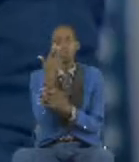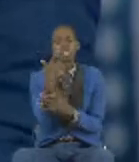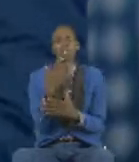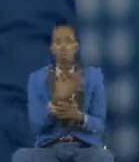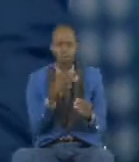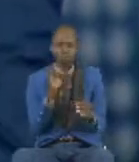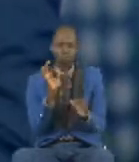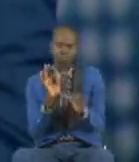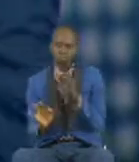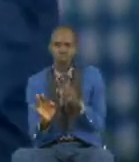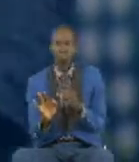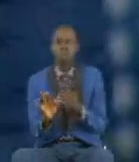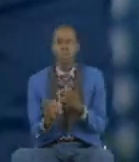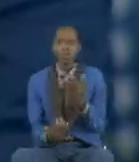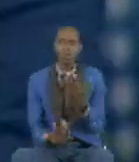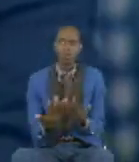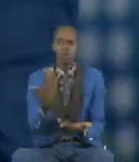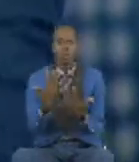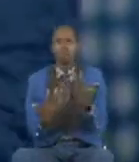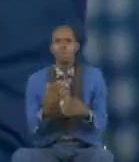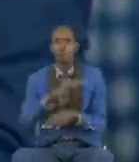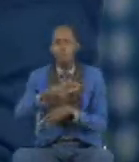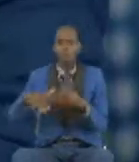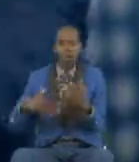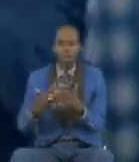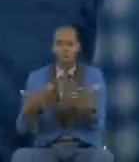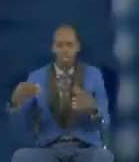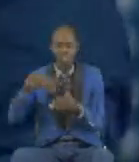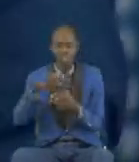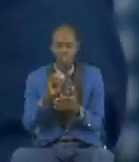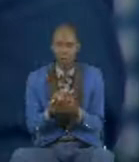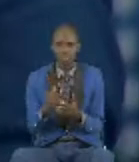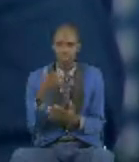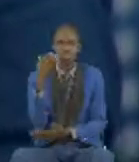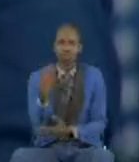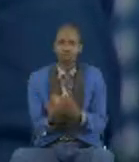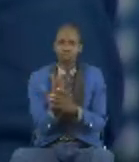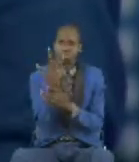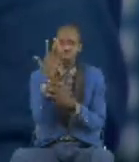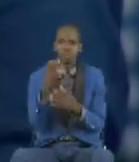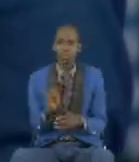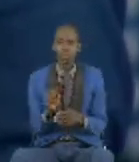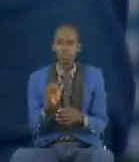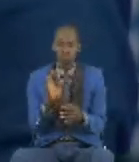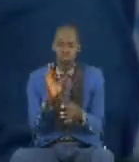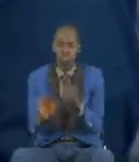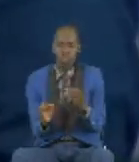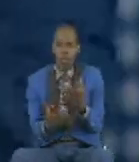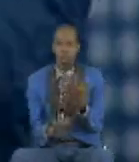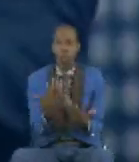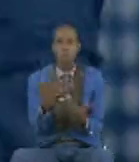Les serpents, ceux qui se cachent dedans, dans la brousse, quand vous mettez ça en feu, qu'est-ce qui va se